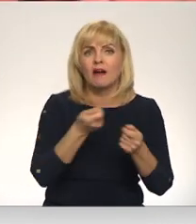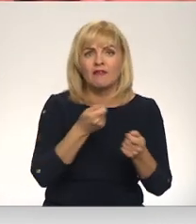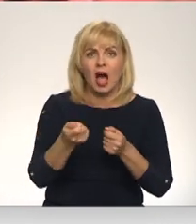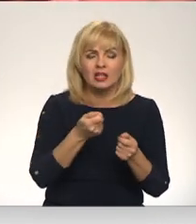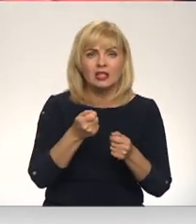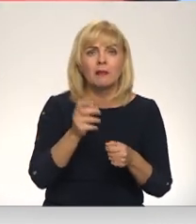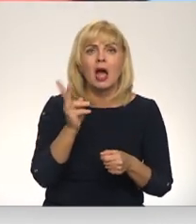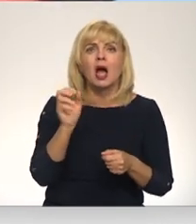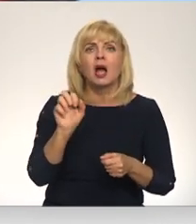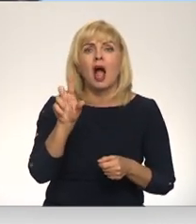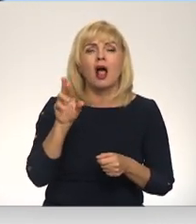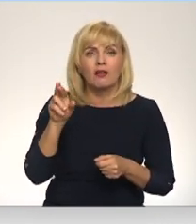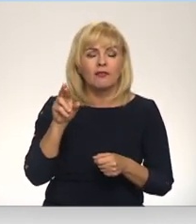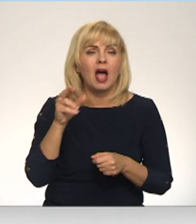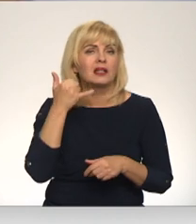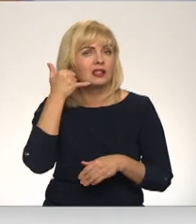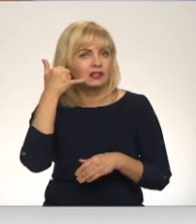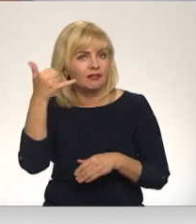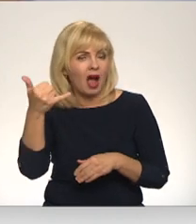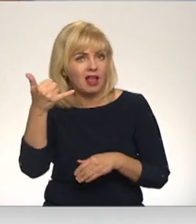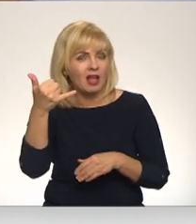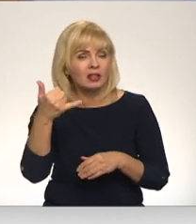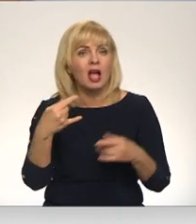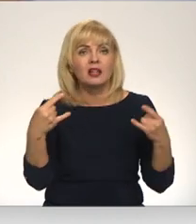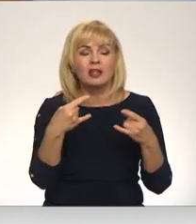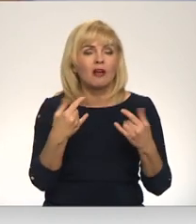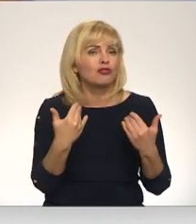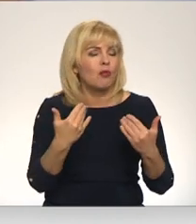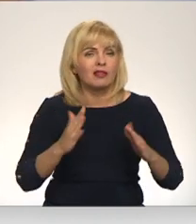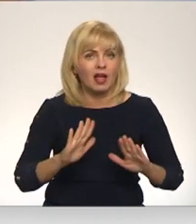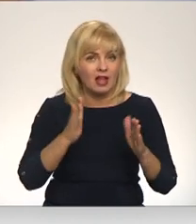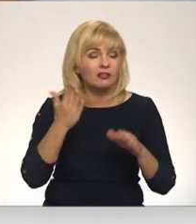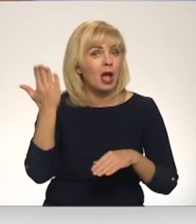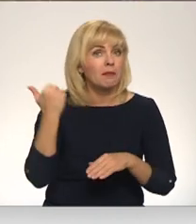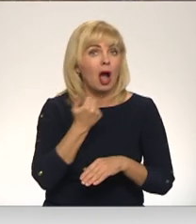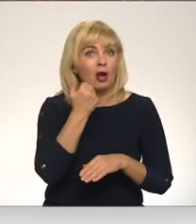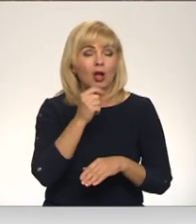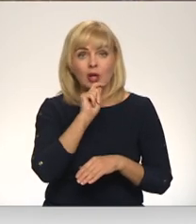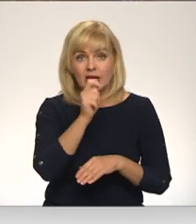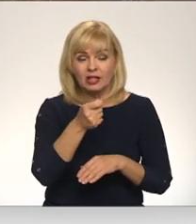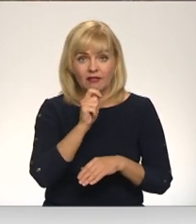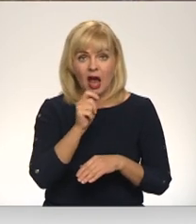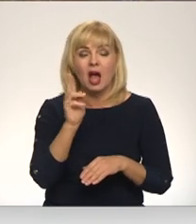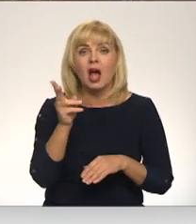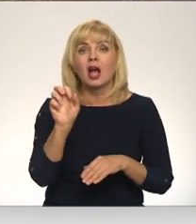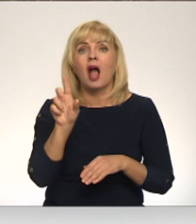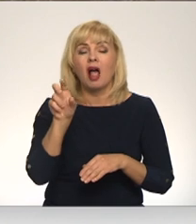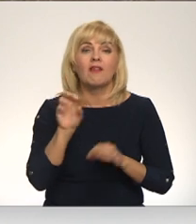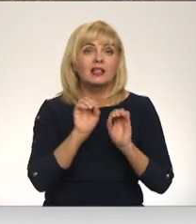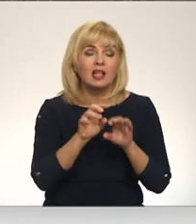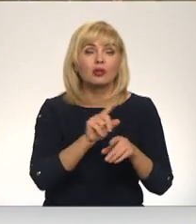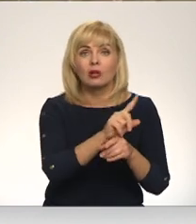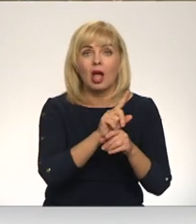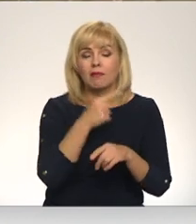Kalvem. Sazināties ar viņu Vidusdaugavas televīzijai šodien neizdevās, bet pagājušā gada intervijā Gundars Kalve uzsvēra, ka